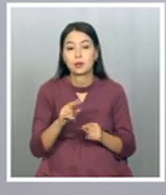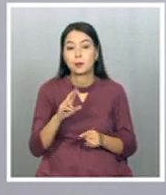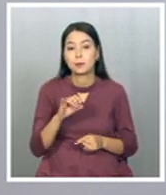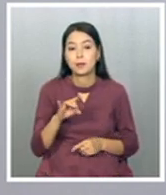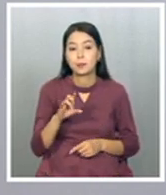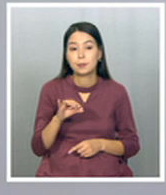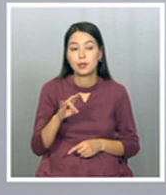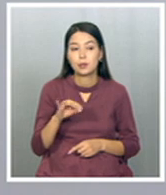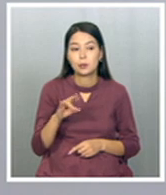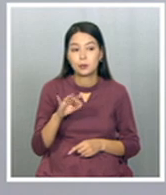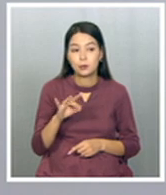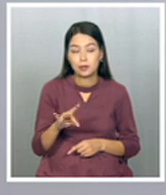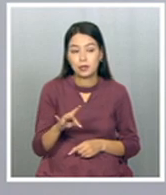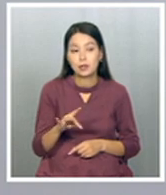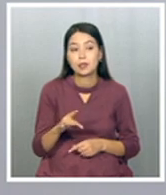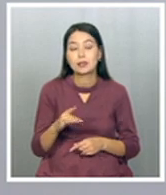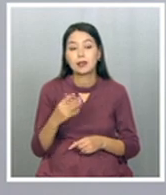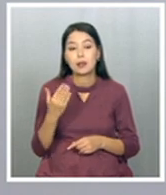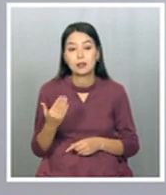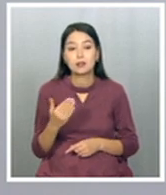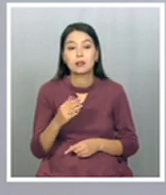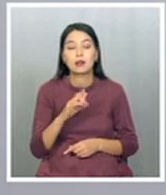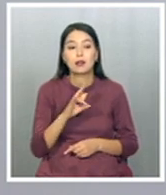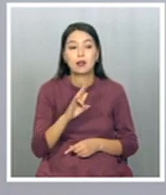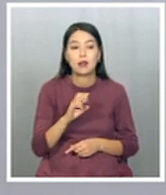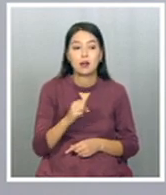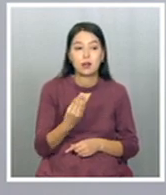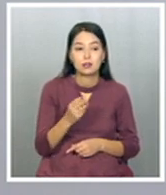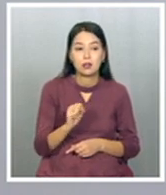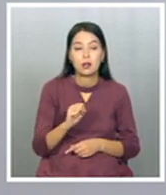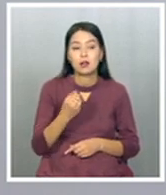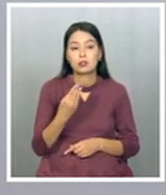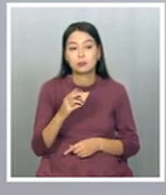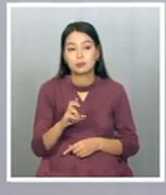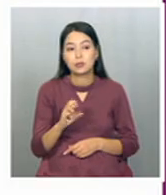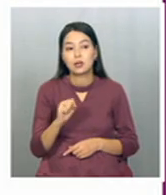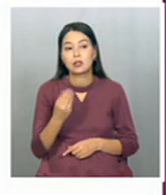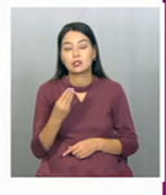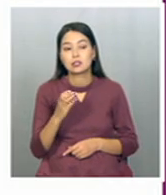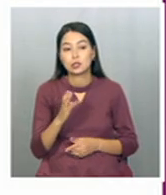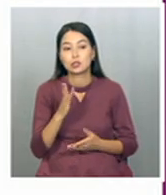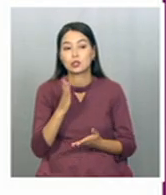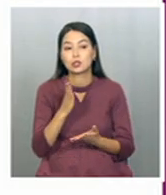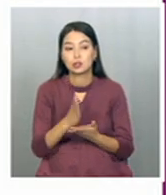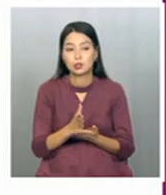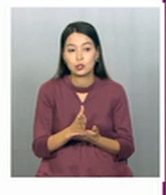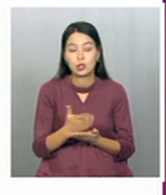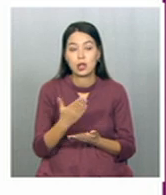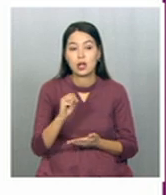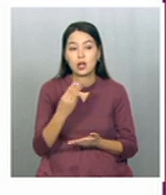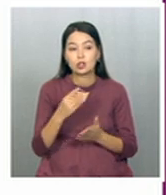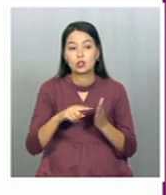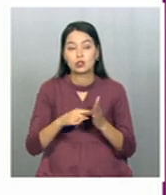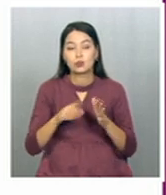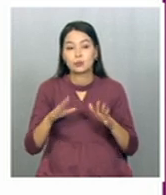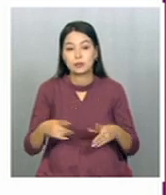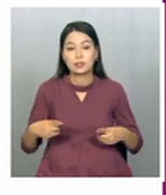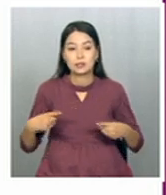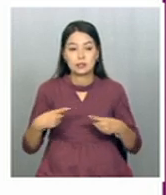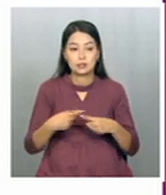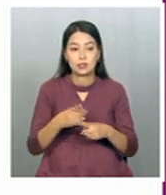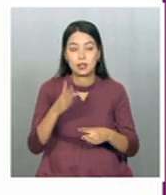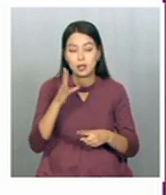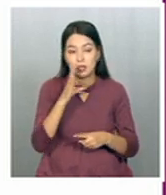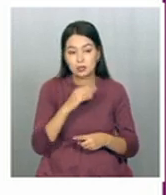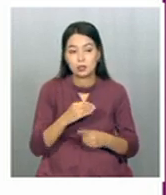перпендикуляр, яғни HA, HB, HC түзулері H нүктесінде қиылысады. Олай